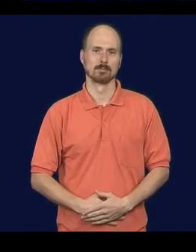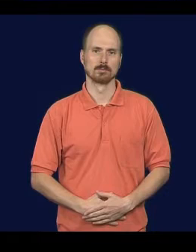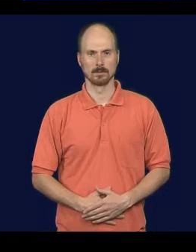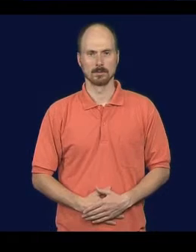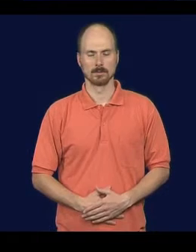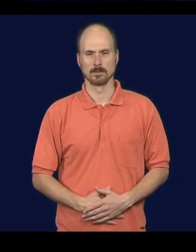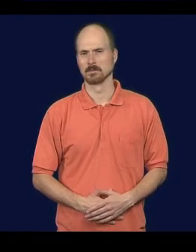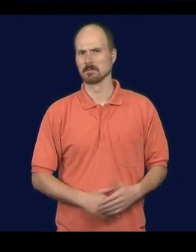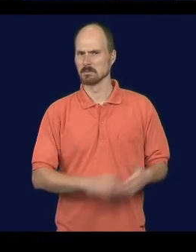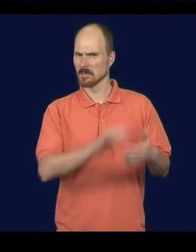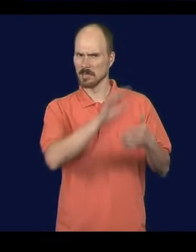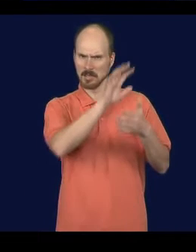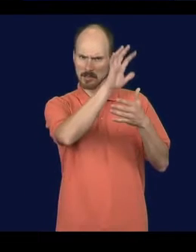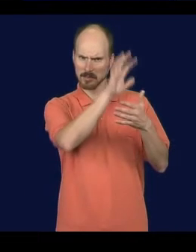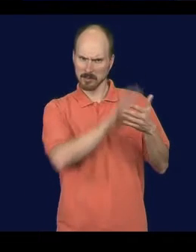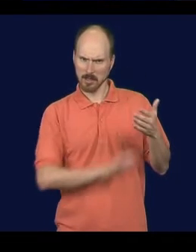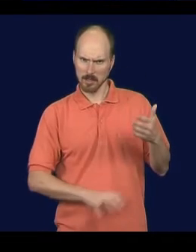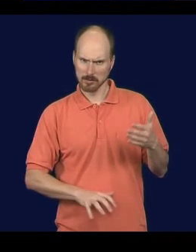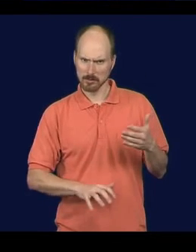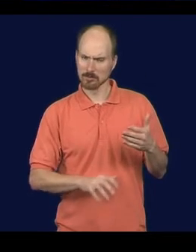A to vše funguje díky